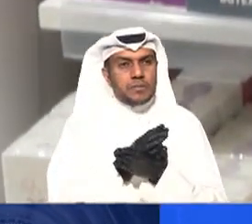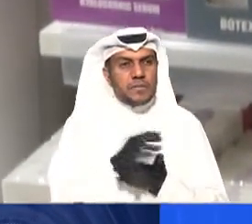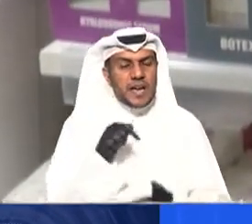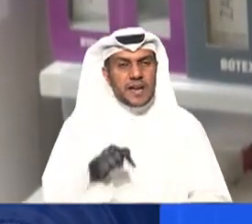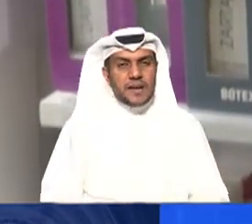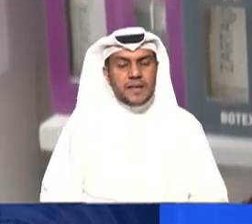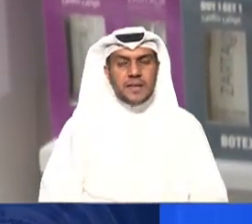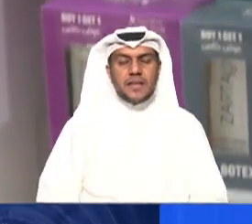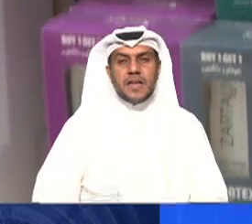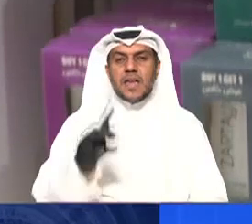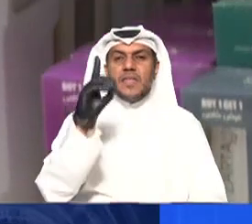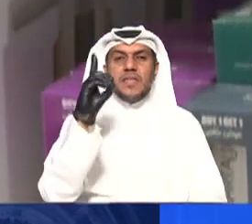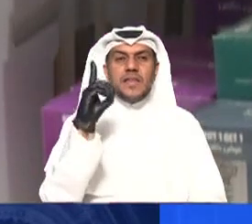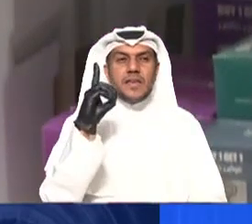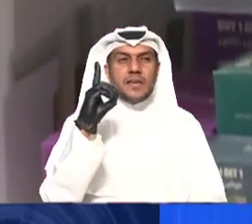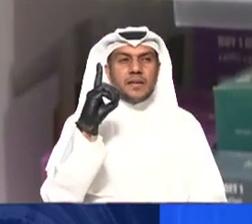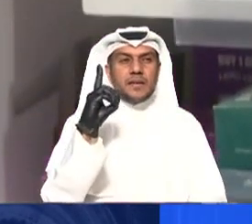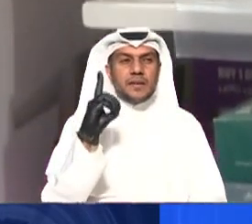بفيتامين دال أيضا، لأن بعض المرضى